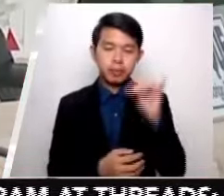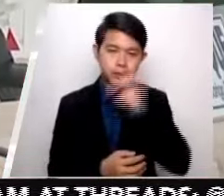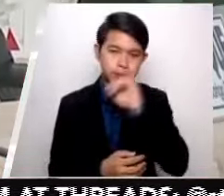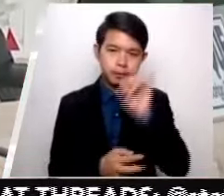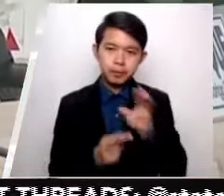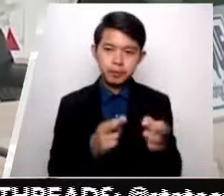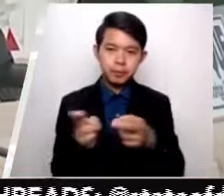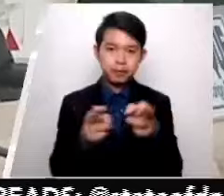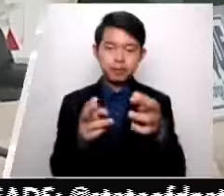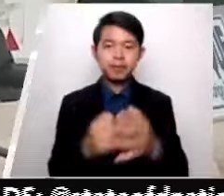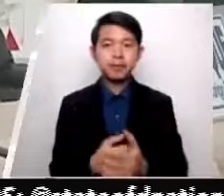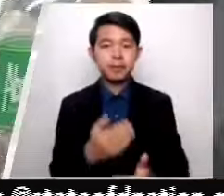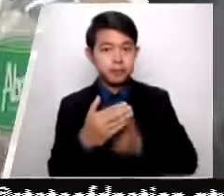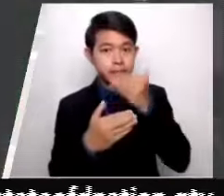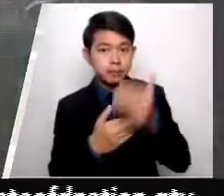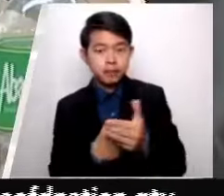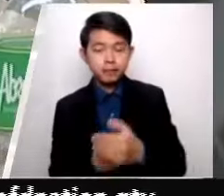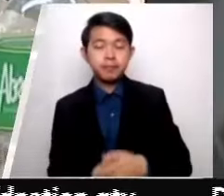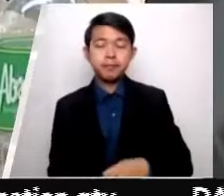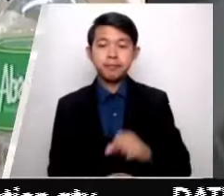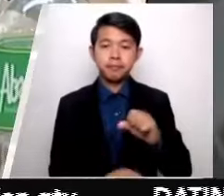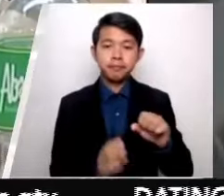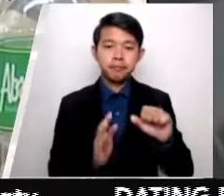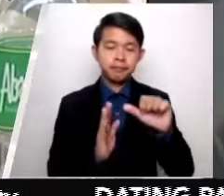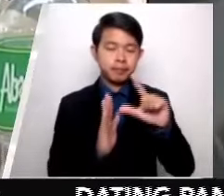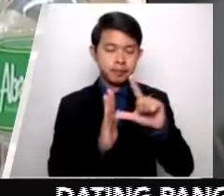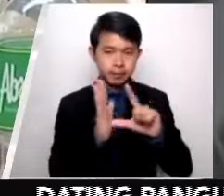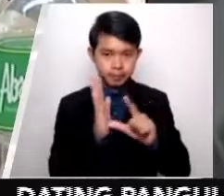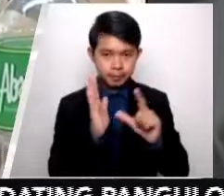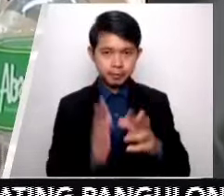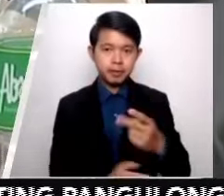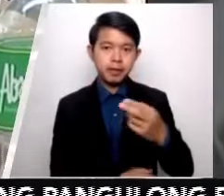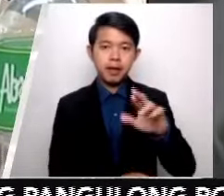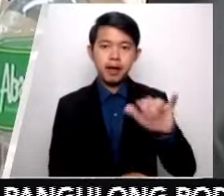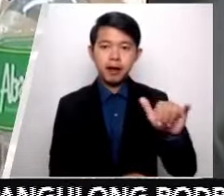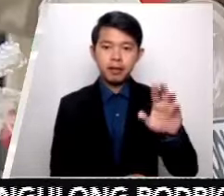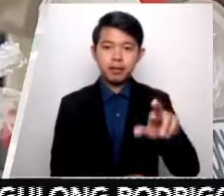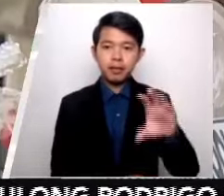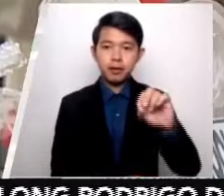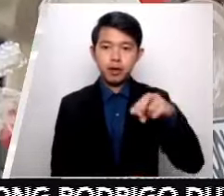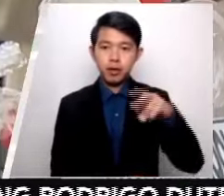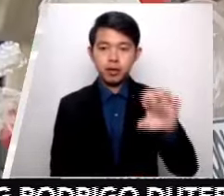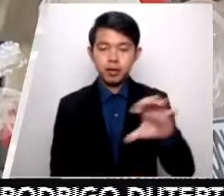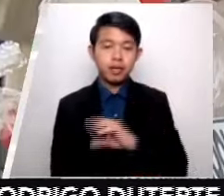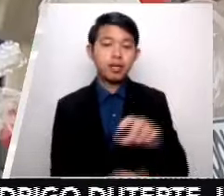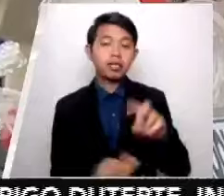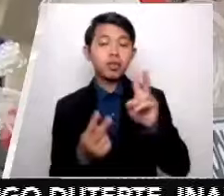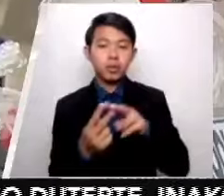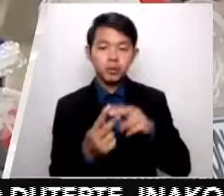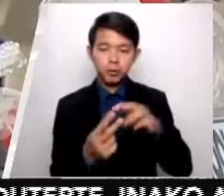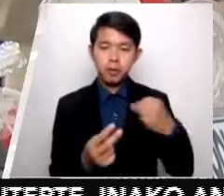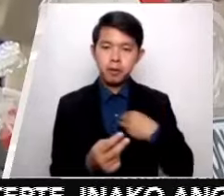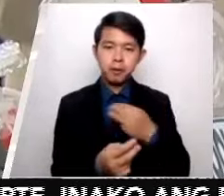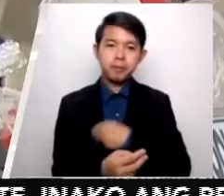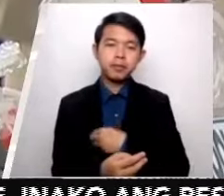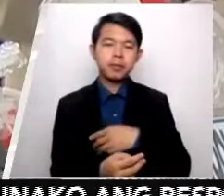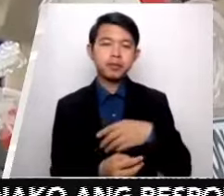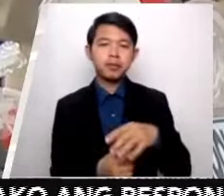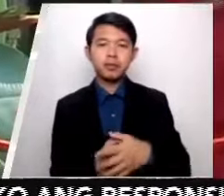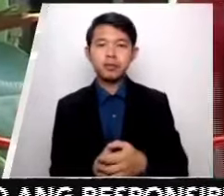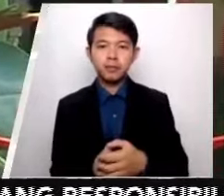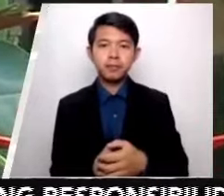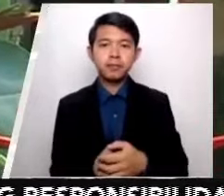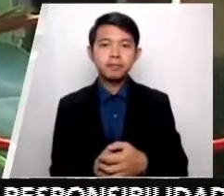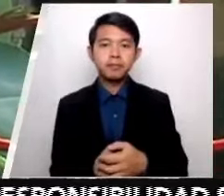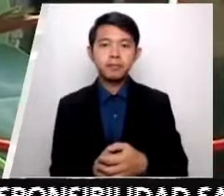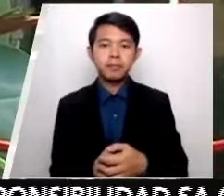Attorney Harry Roque, dalawa pang opisyal ng Lucky South 99 at Whirlwind Corporation, isinama sa reklamong qualified human trafficking